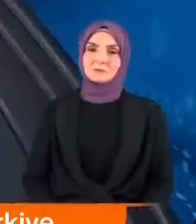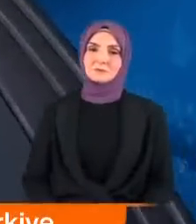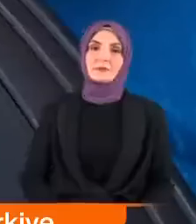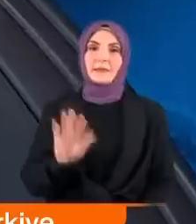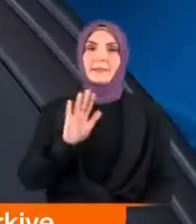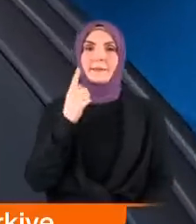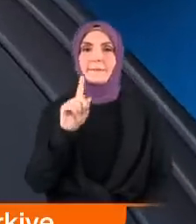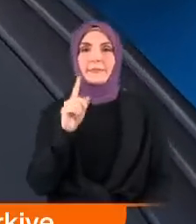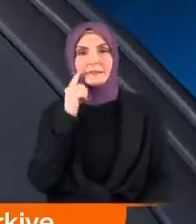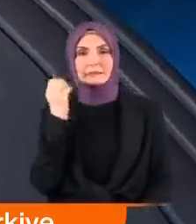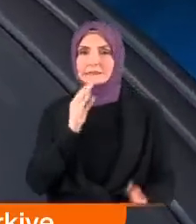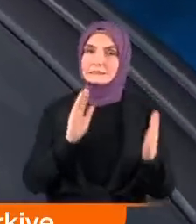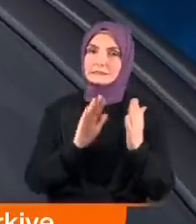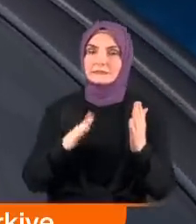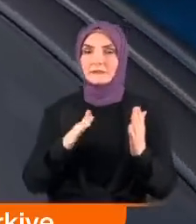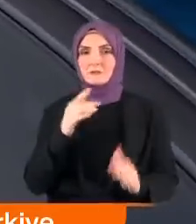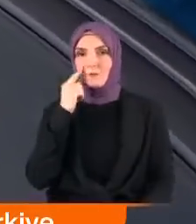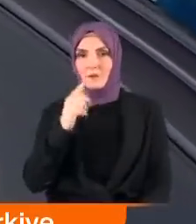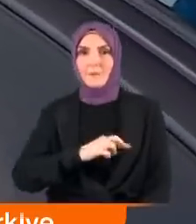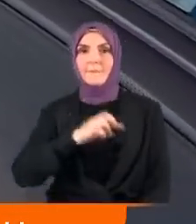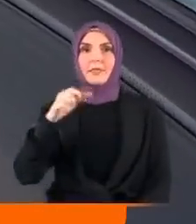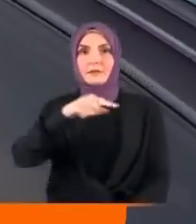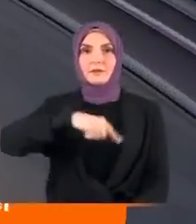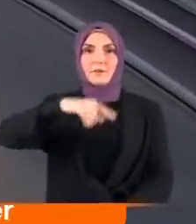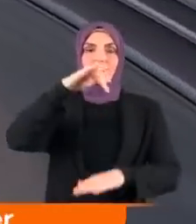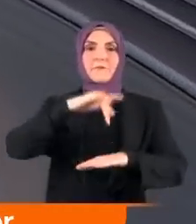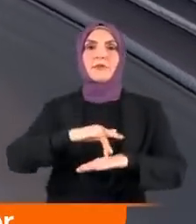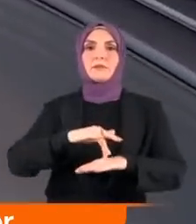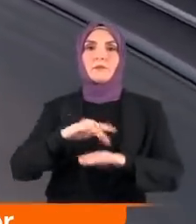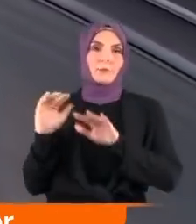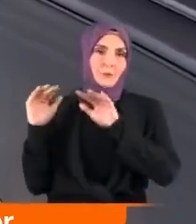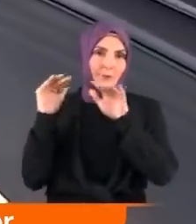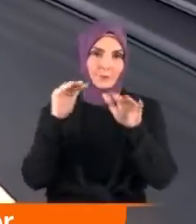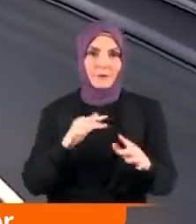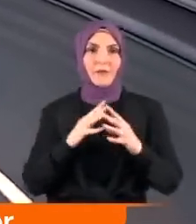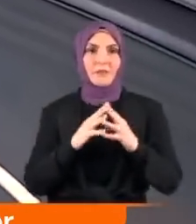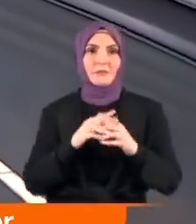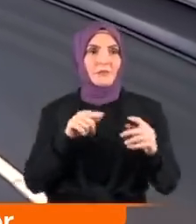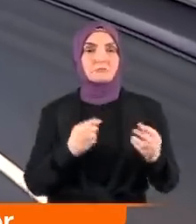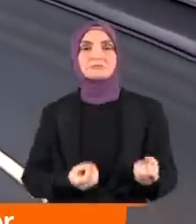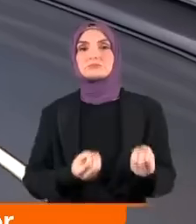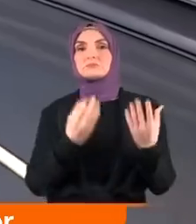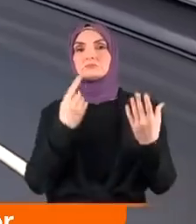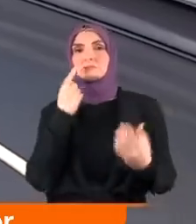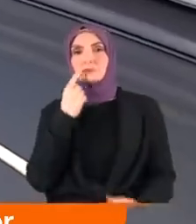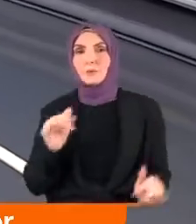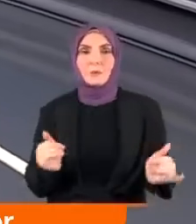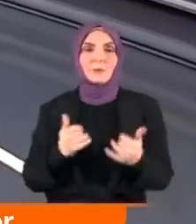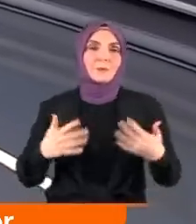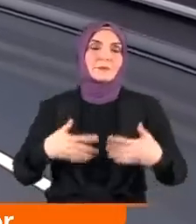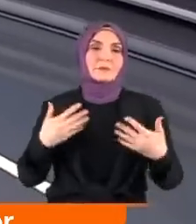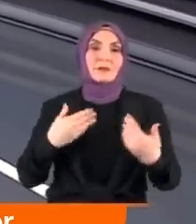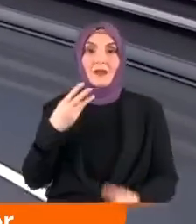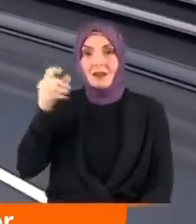Yaklaşık 50 bin kişi bugün Pendik Meydanı'na akın etti. Kalabalık alana sığmadı. Coşku Cumhurbaşkanı Erdoğan'ın gelmesiyle daha da